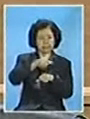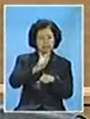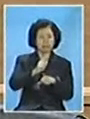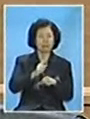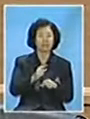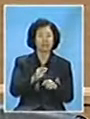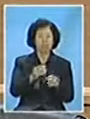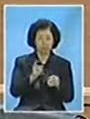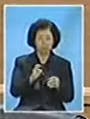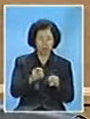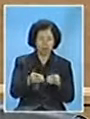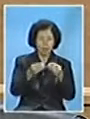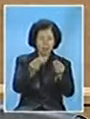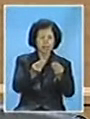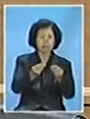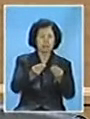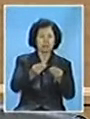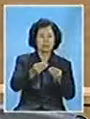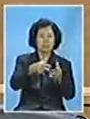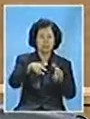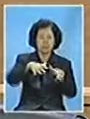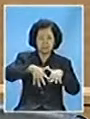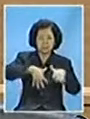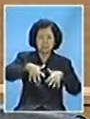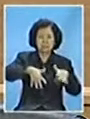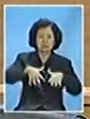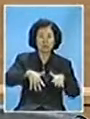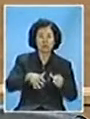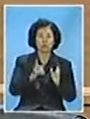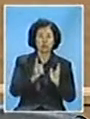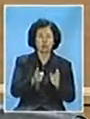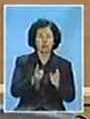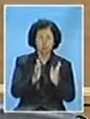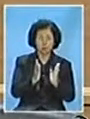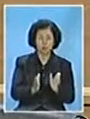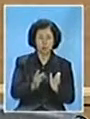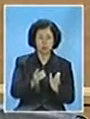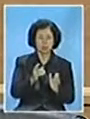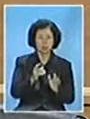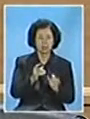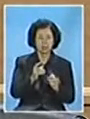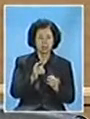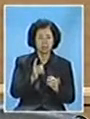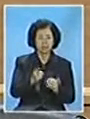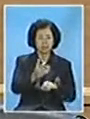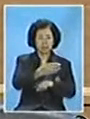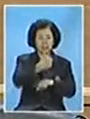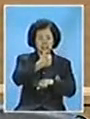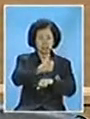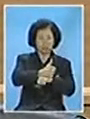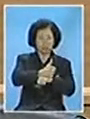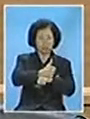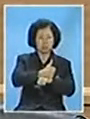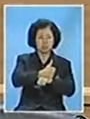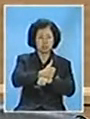จะให้ภาคประชาชนที่ผมกราบเรียนแล้วว่าคนที่เป็นนายกสภาขอยศคนที่เป็นนายก